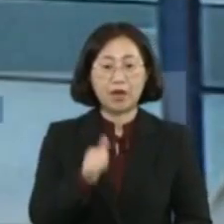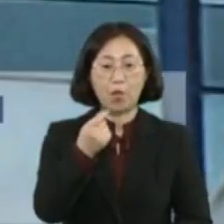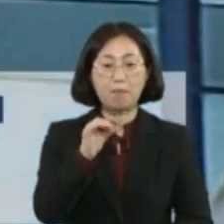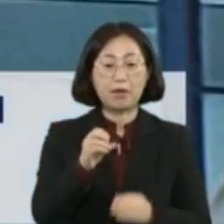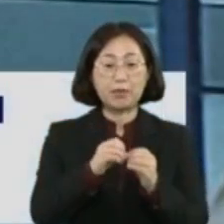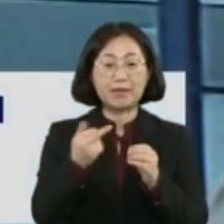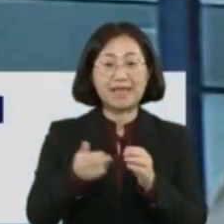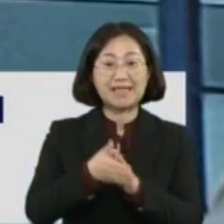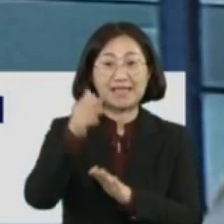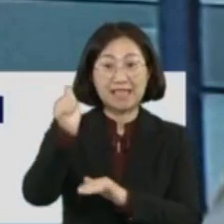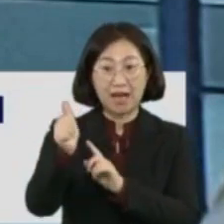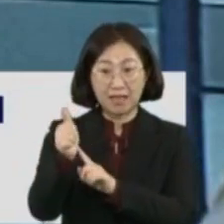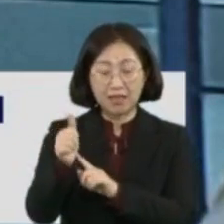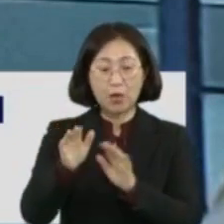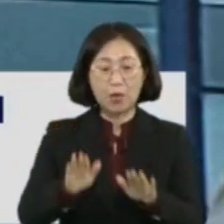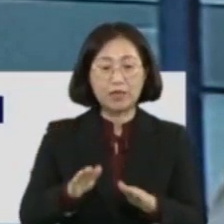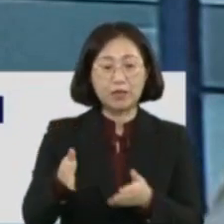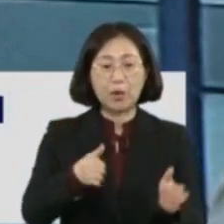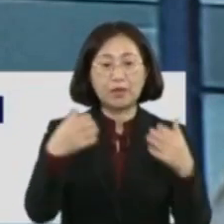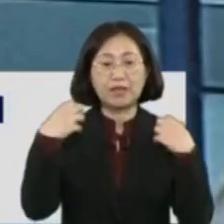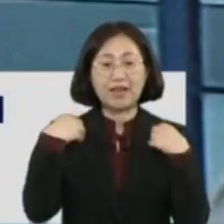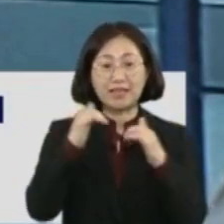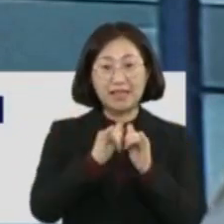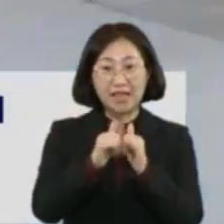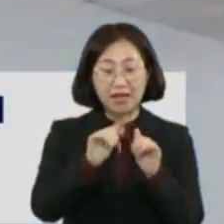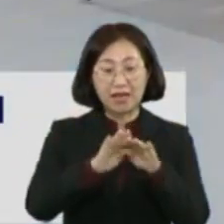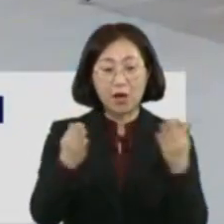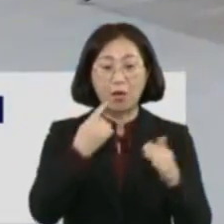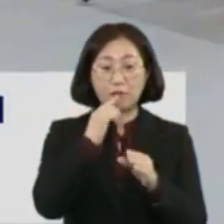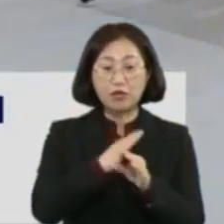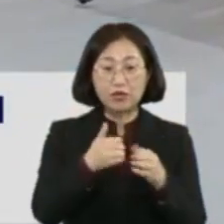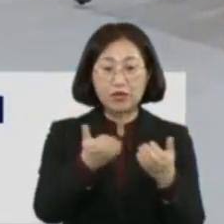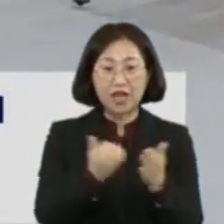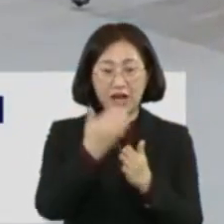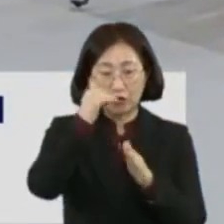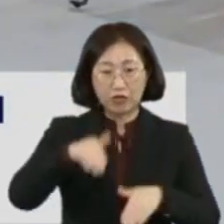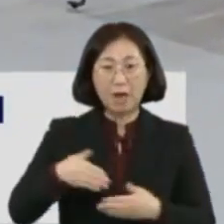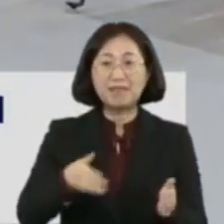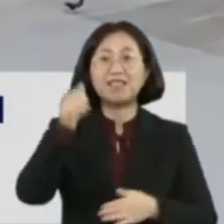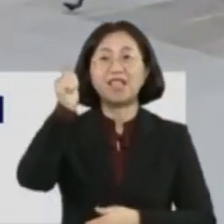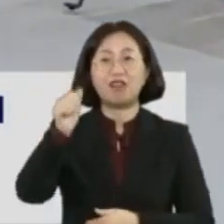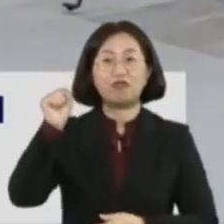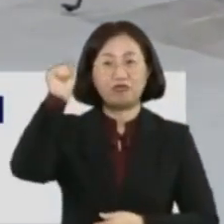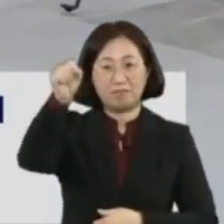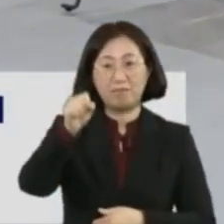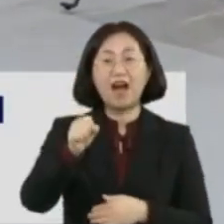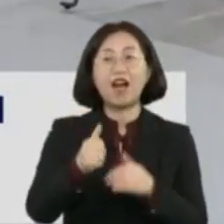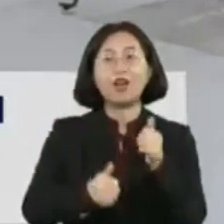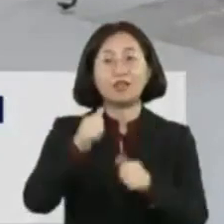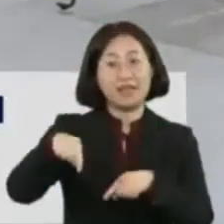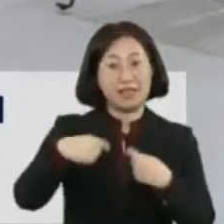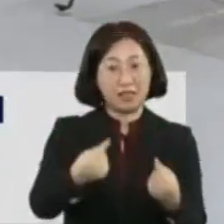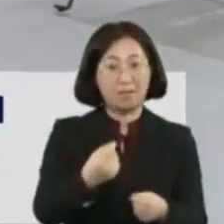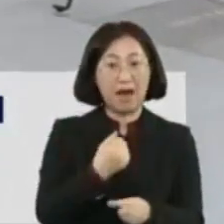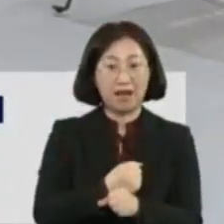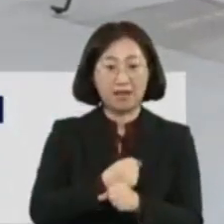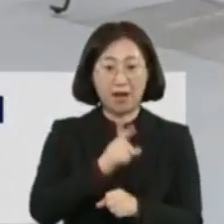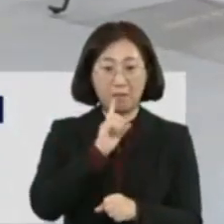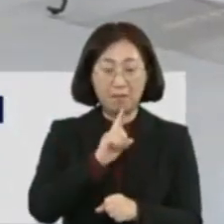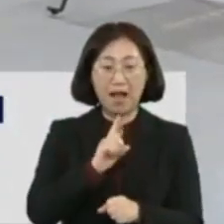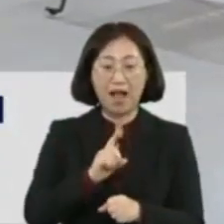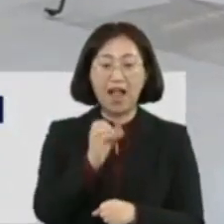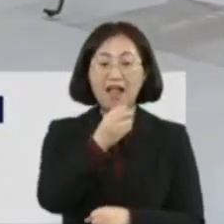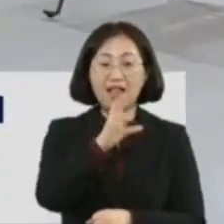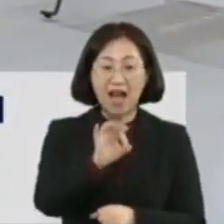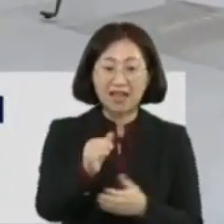황명선 논산시장은 오늘 도청에서 기자회견을 갖고 민주당 충남지사 경선에 참여하겠다고 밝혔습니다. 황 시장은